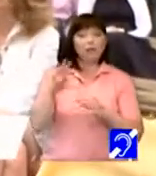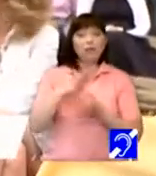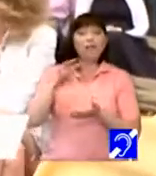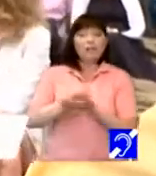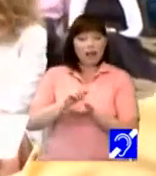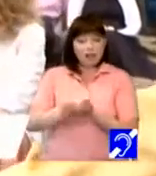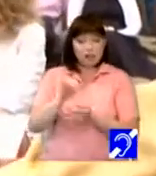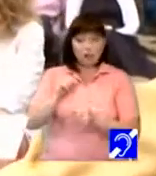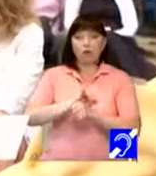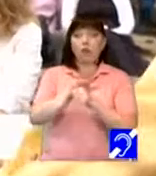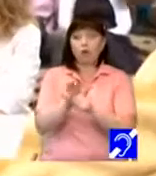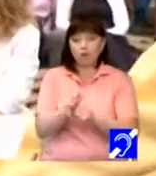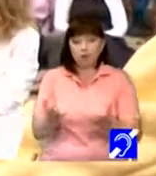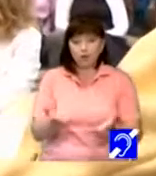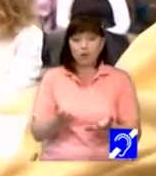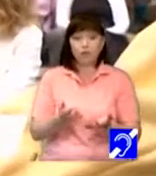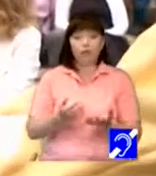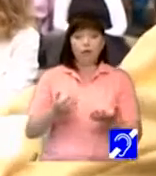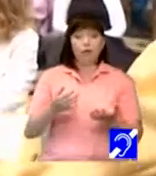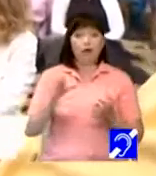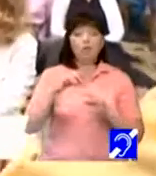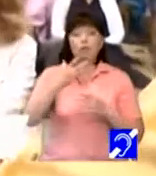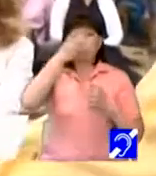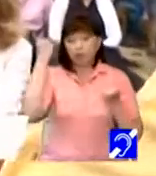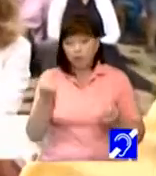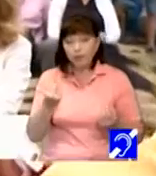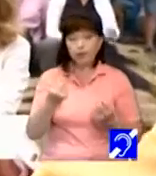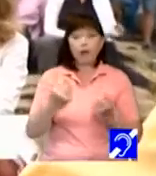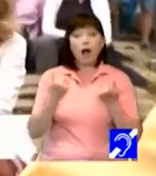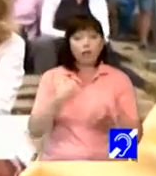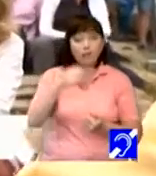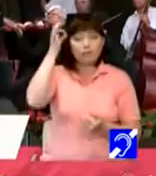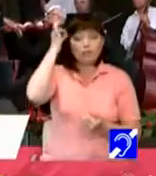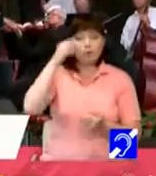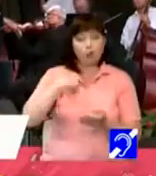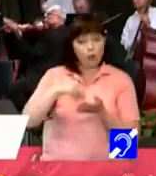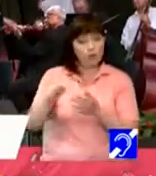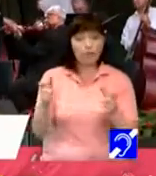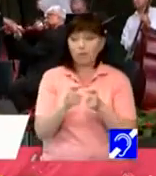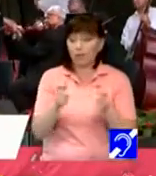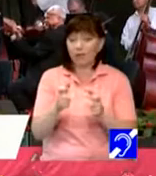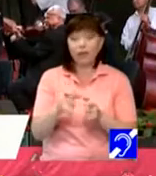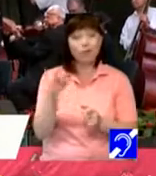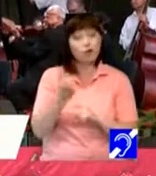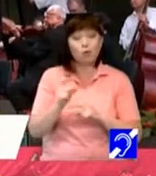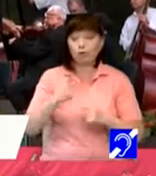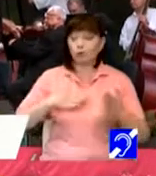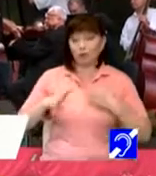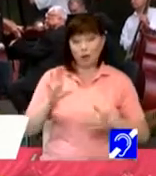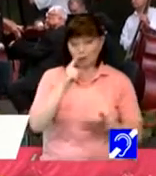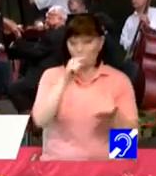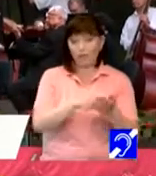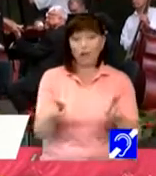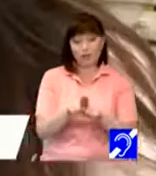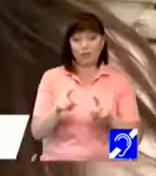ocupat permanent. Anul ăsta tare mult l-am așteptat și în ultimele zile am uitat și astăzi la radio mi-am adus aminte că am cumpărat bilete în ultimul moment și mă bucur că suntem aici. L-am